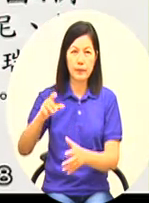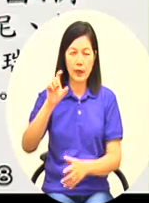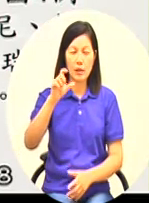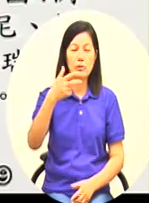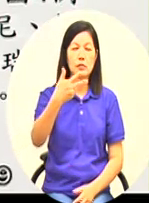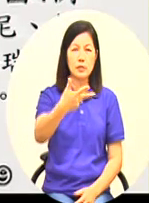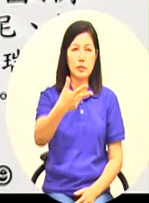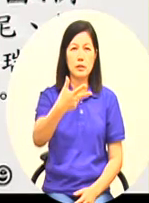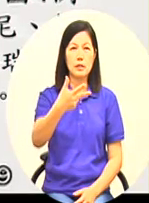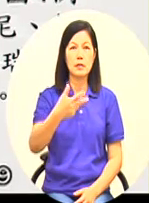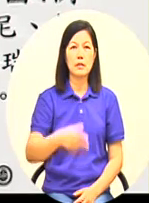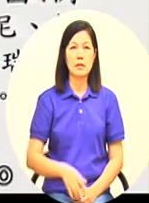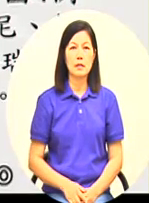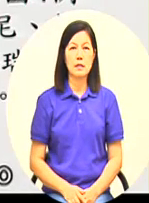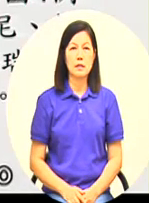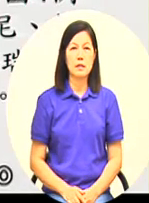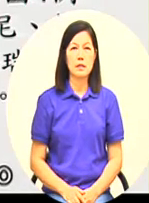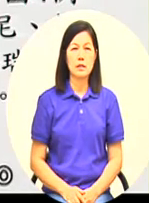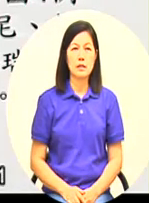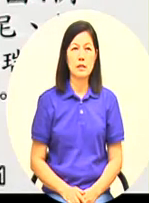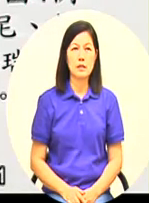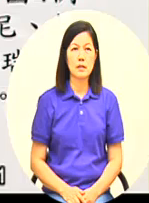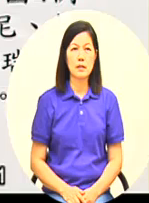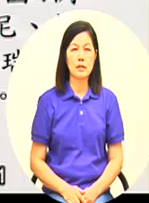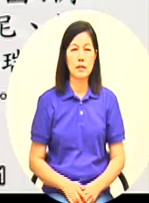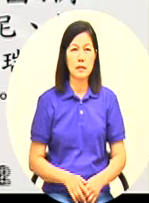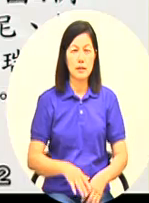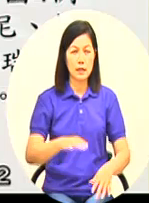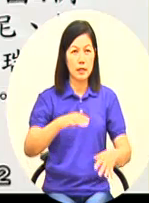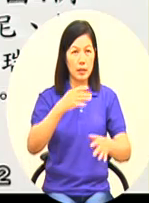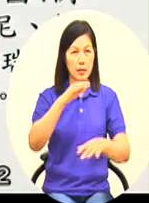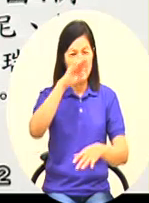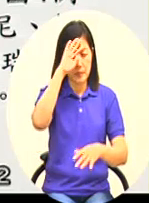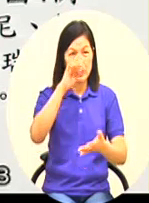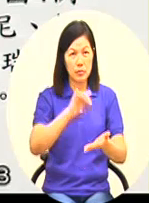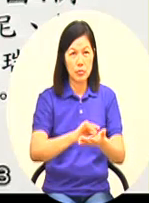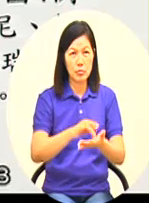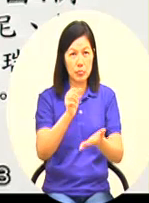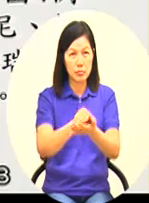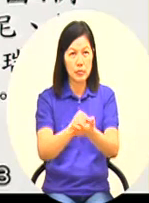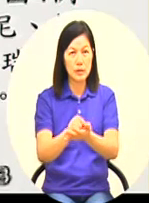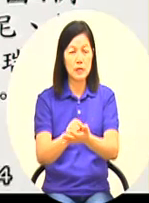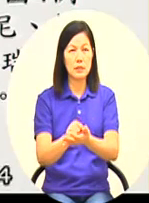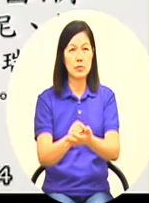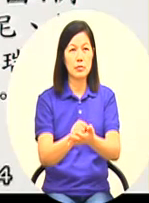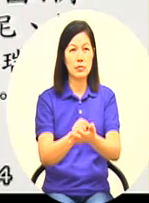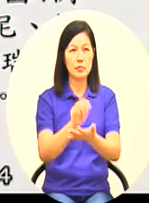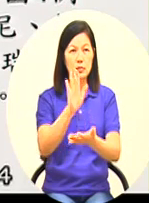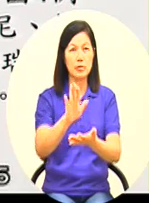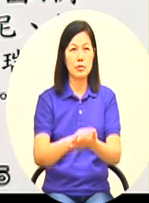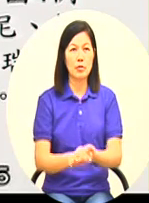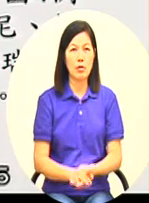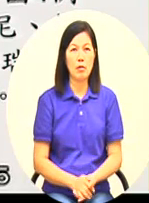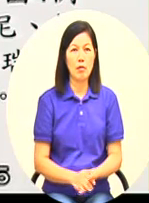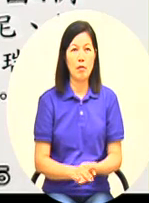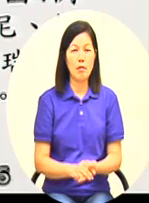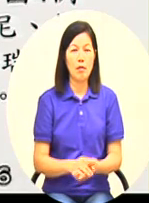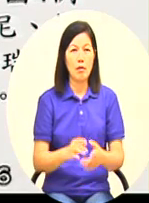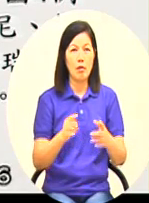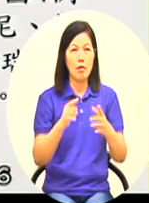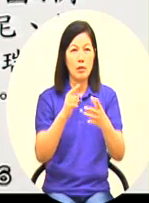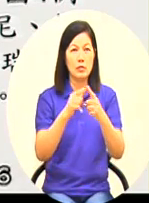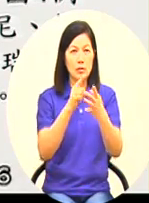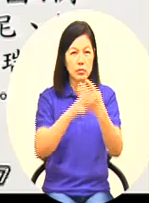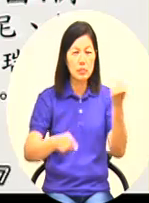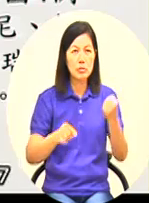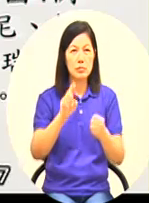具刺卡病毒本土病例的记录了哈。我国今年呢，哈有13例是确定病例嘛